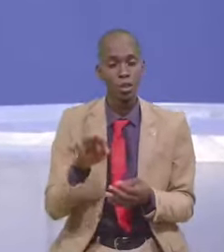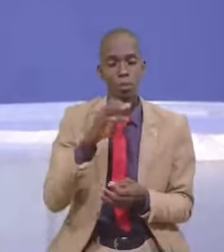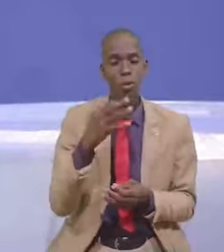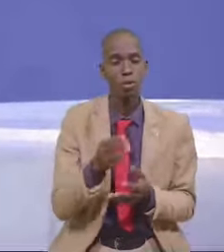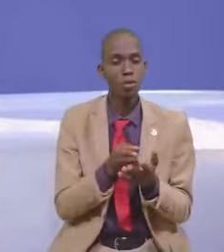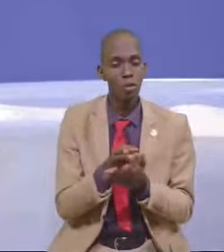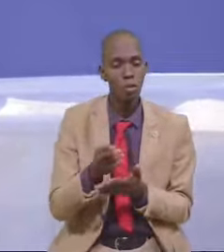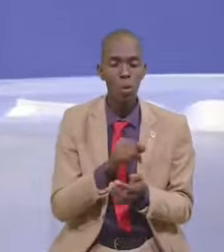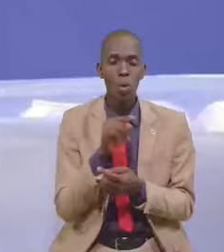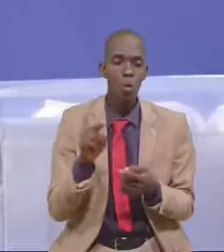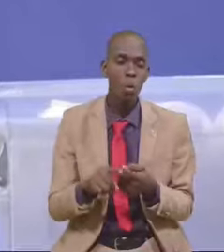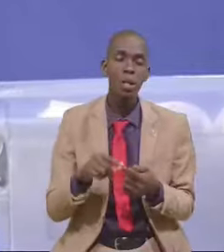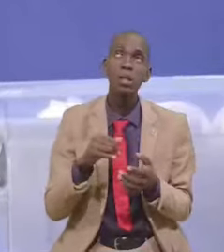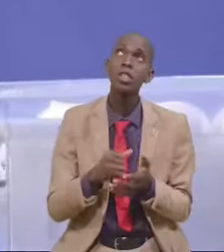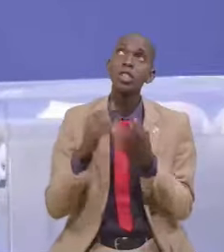quand il sera venu,